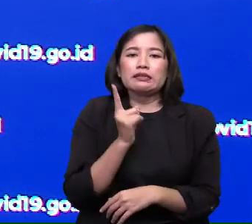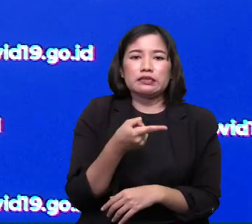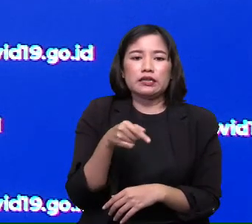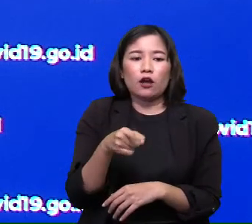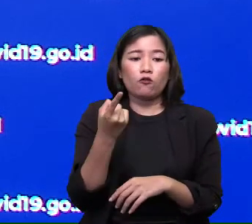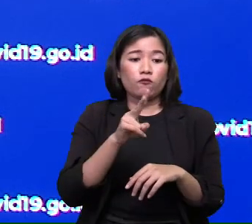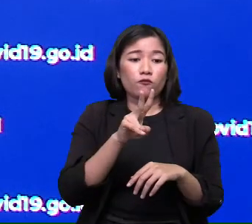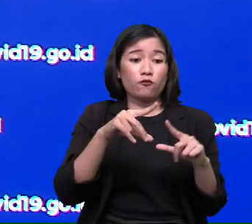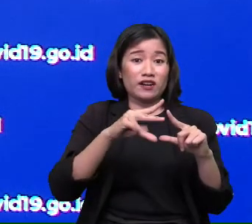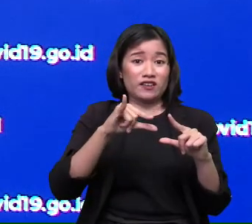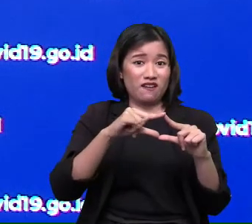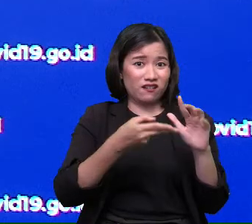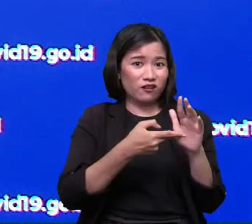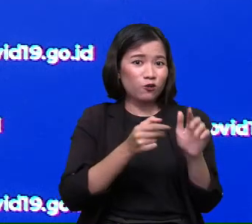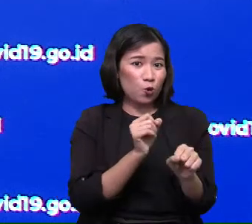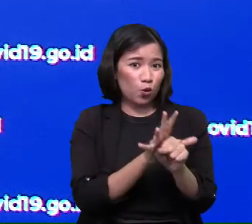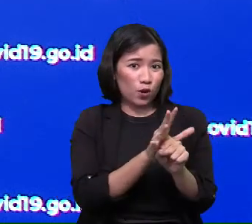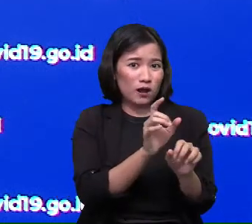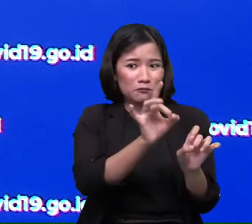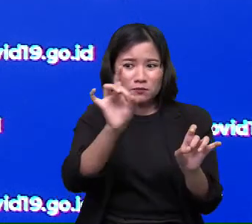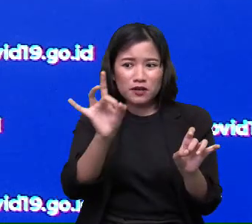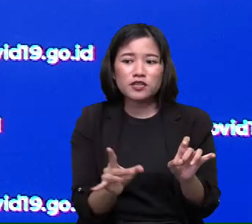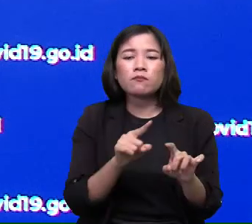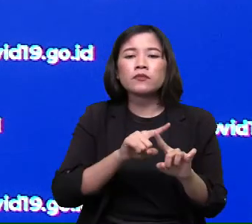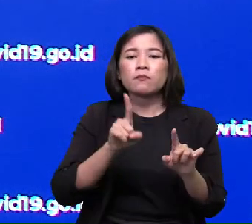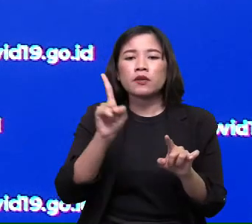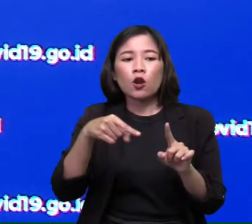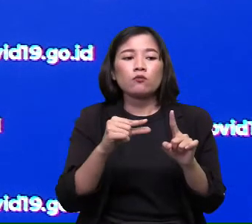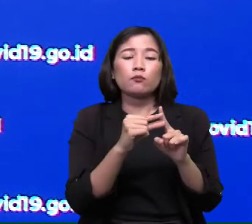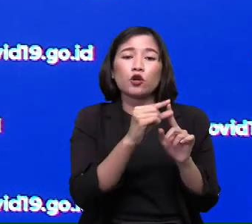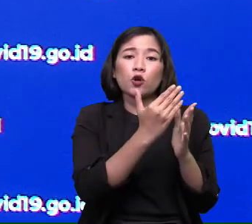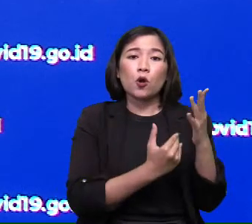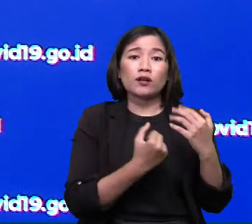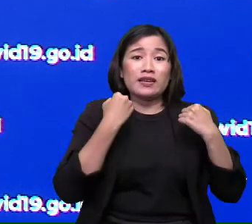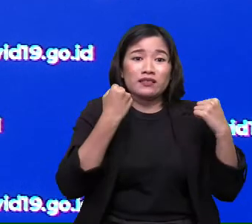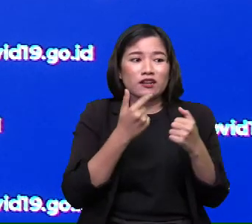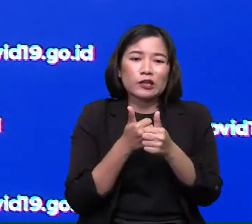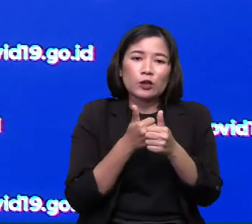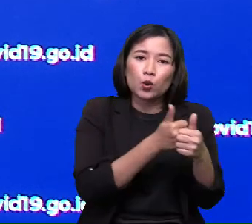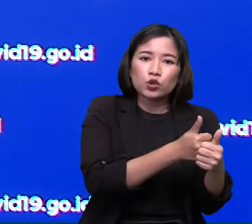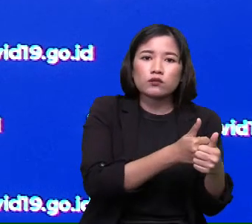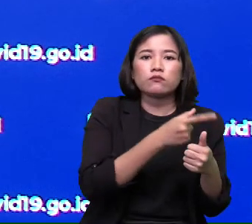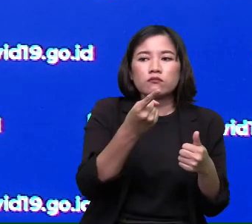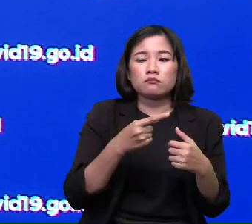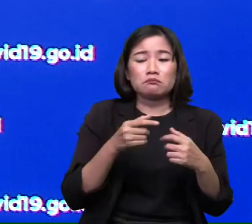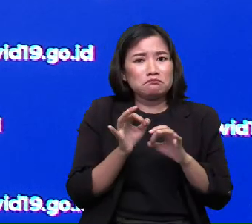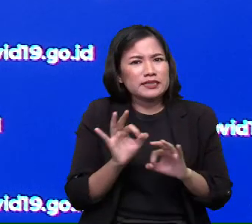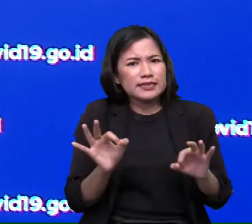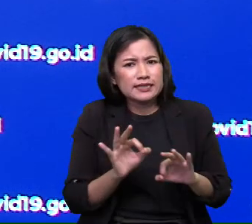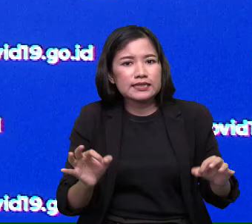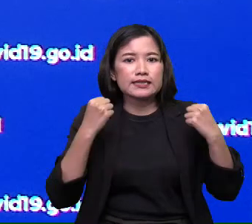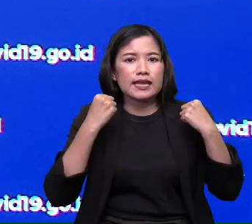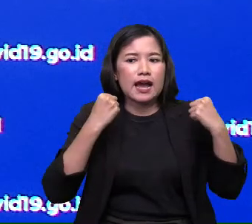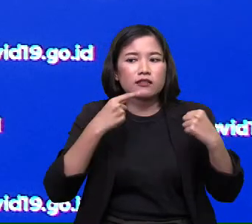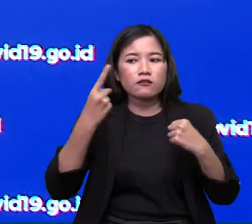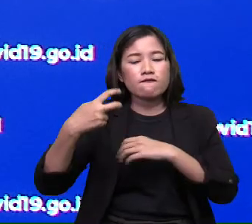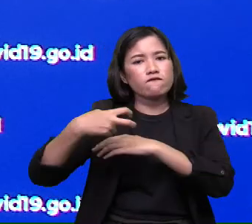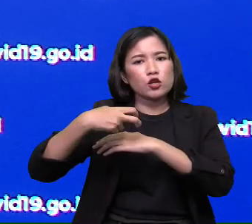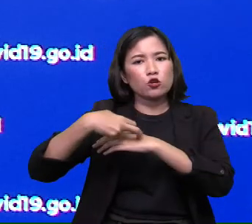dengan menerapkan disiplin protokol kesehatan dan menjalankan pola hidup bersih dan sehat kita akan terhindar dari virus apapun